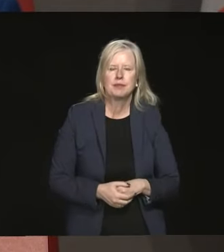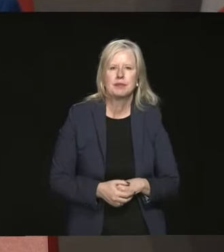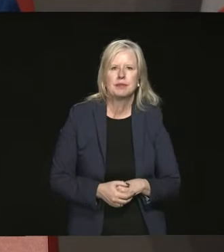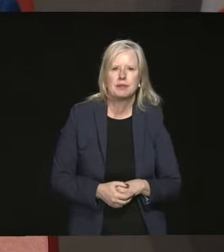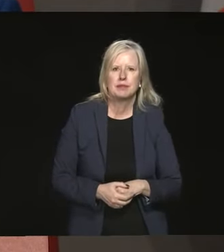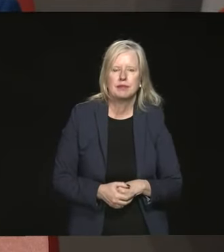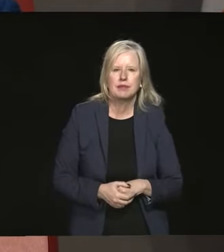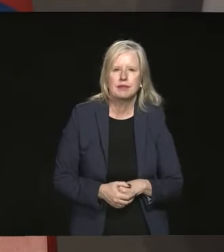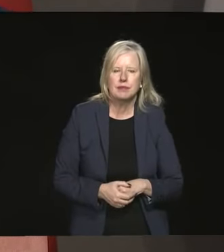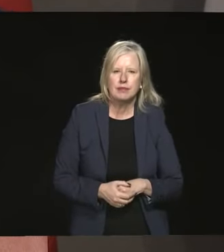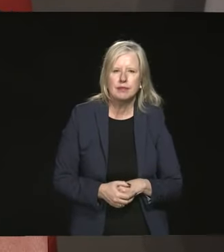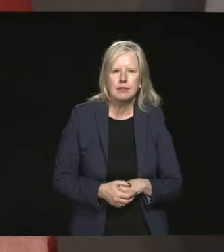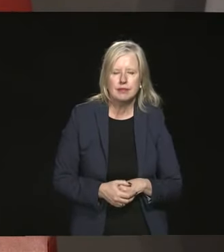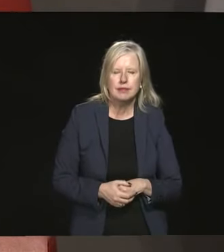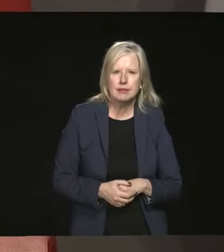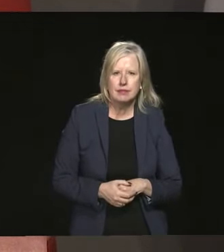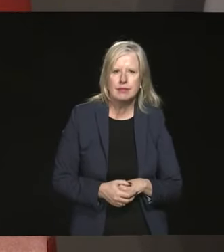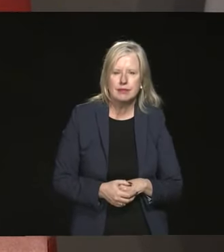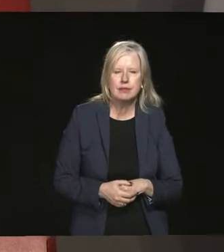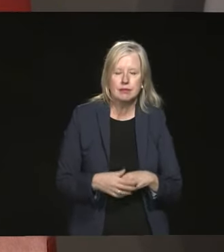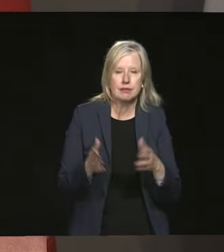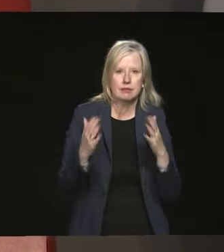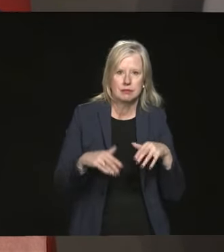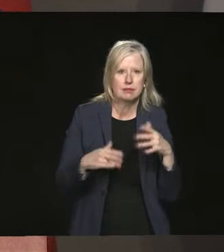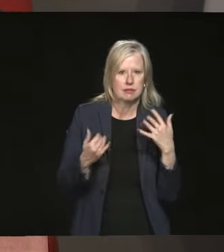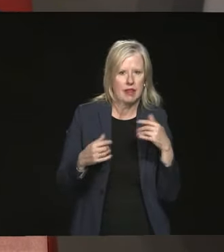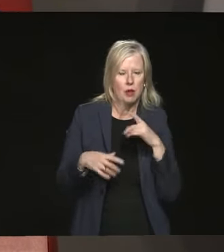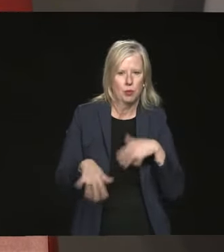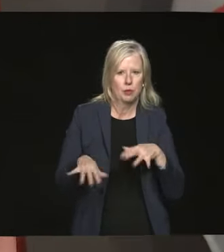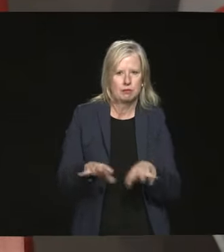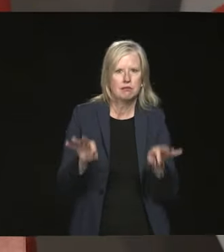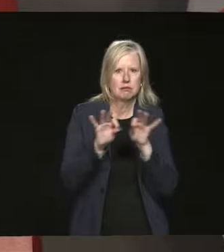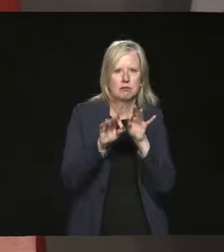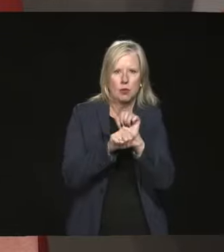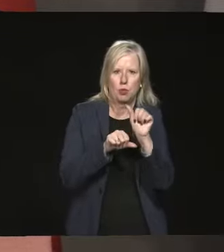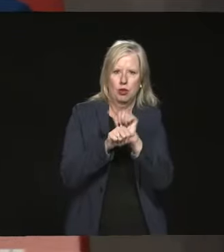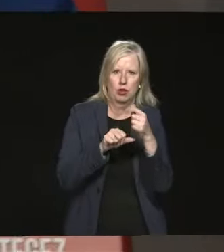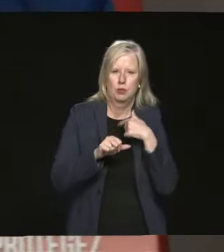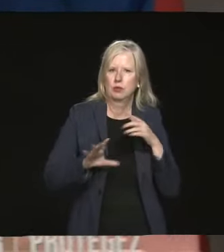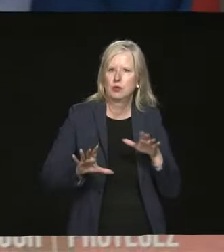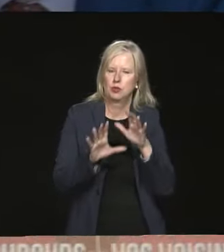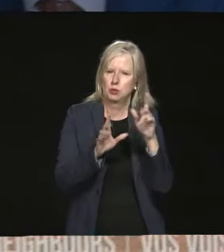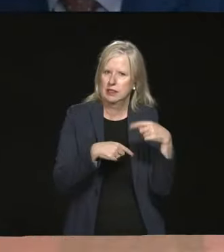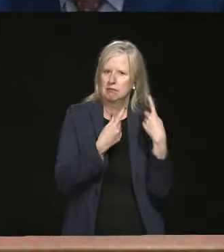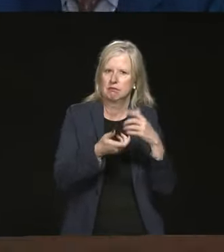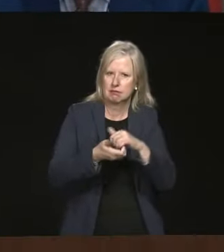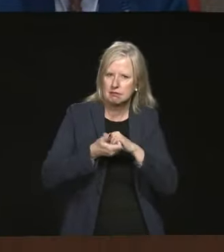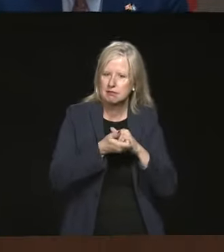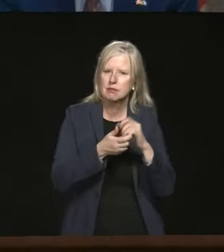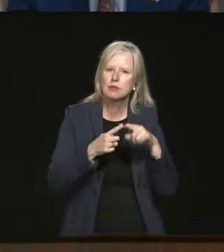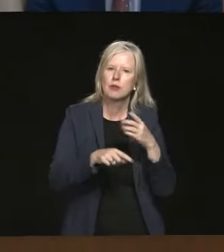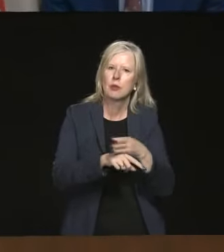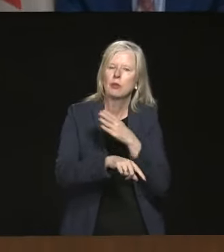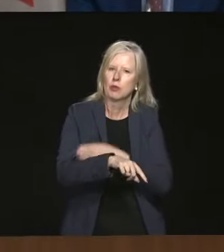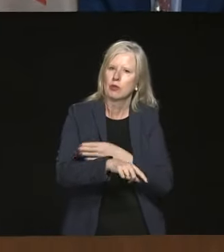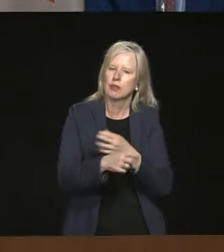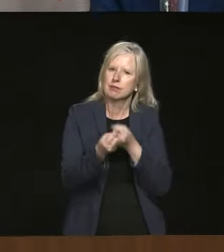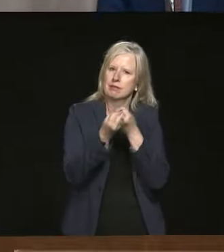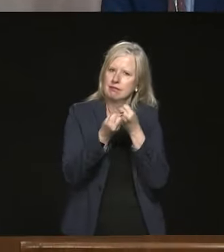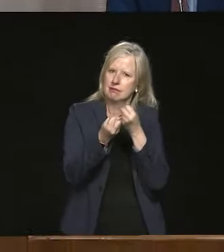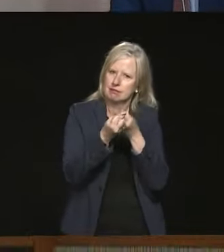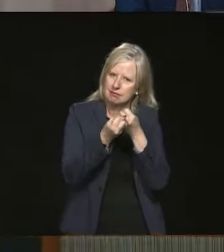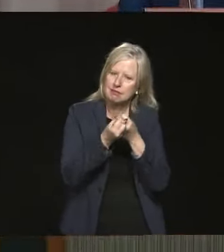avons à communiquer à l'ensemble des Canadiens, mais aux Québécois en particulier. To improve the assistance to Canadians, but Quebecers in particular. Thank you. We